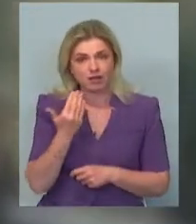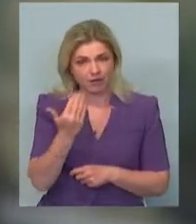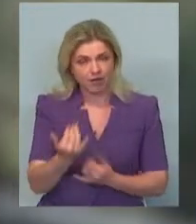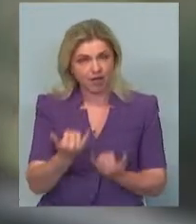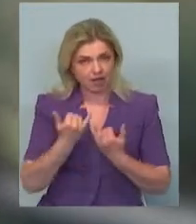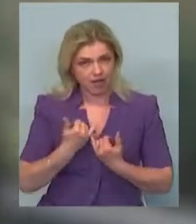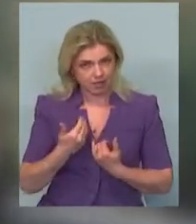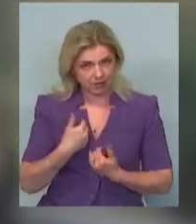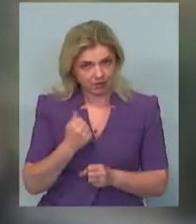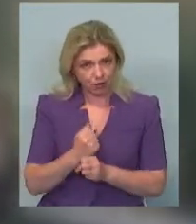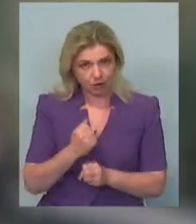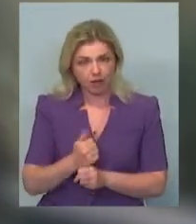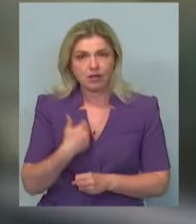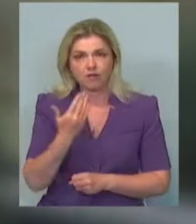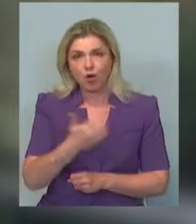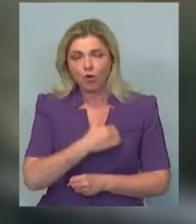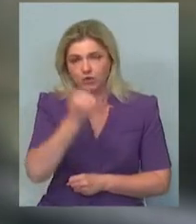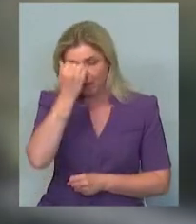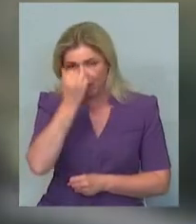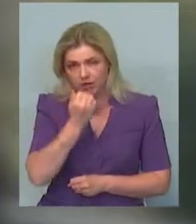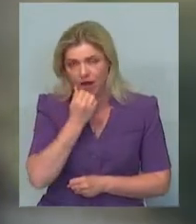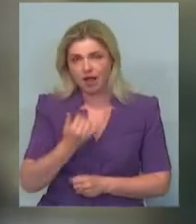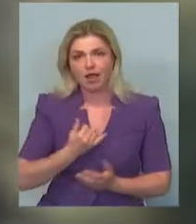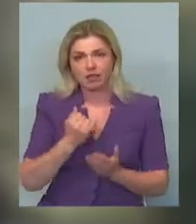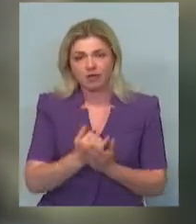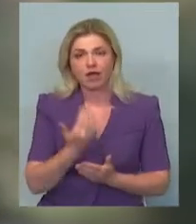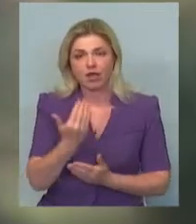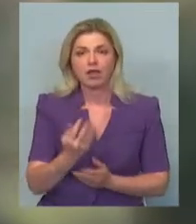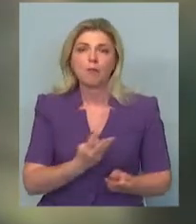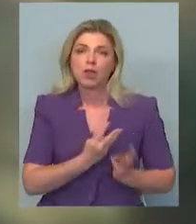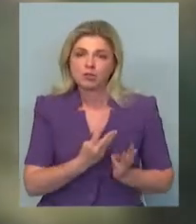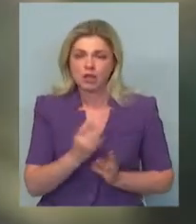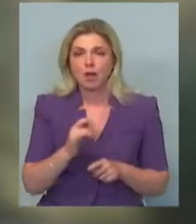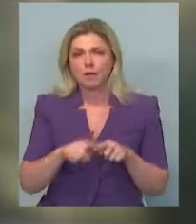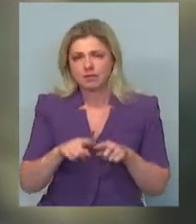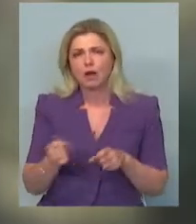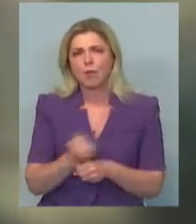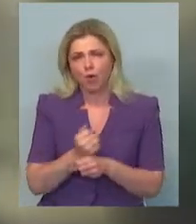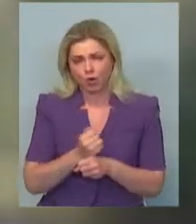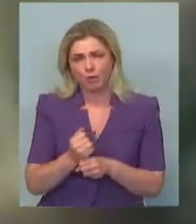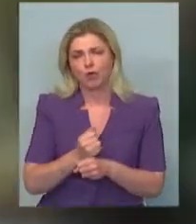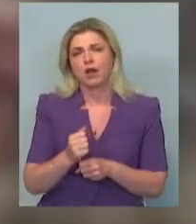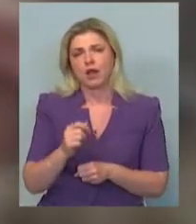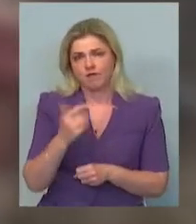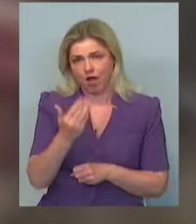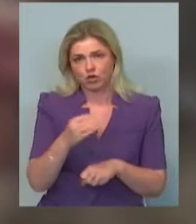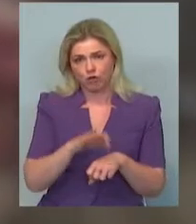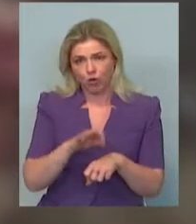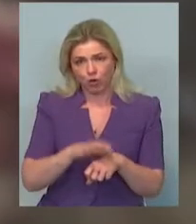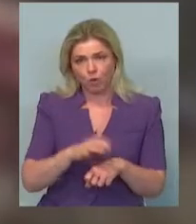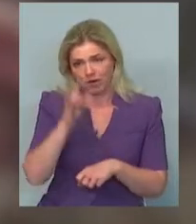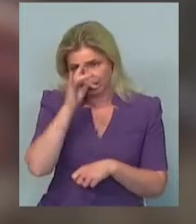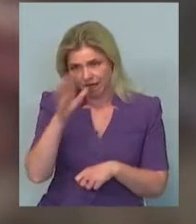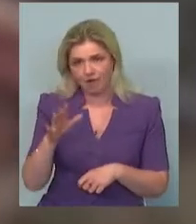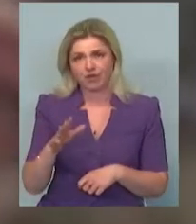щирого серця, побажати наснаги і скоріше побороти вашу хворобу. Разом до перемоги. Слава Україні! Пані